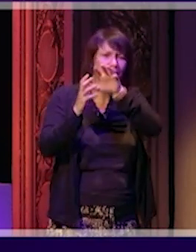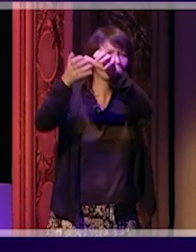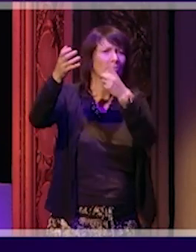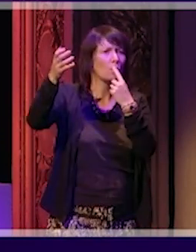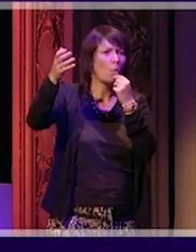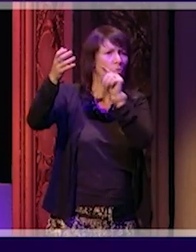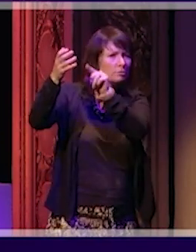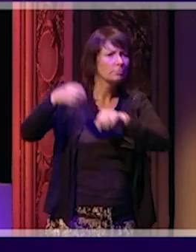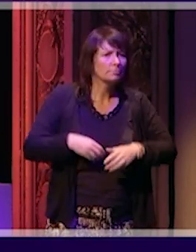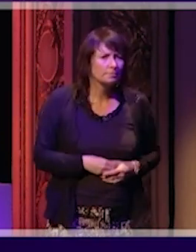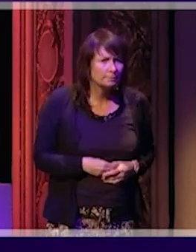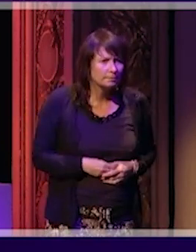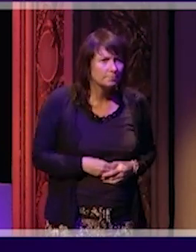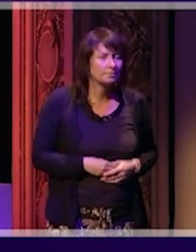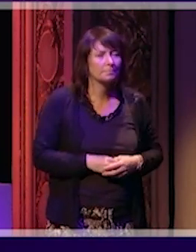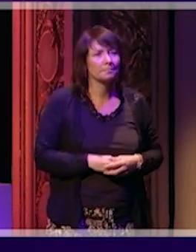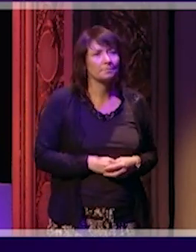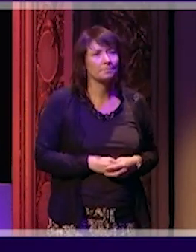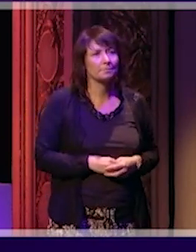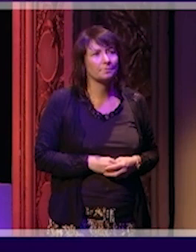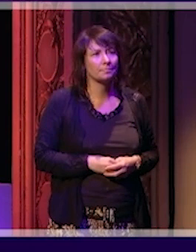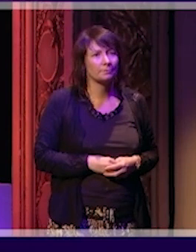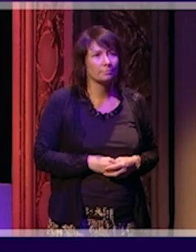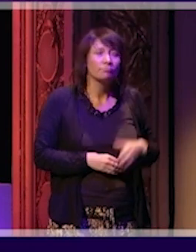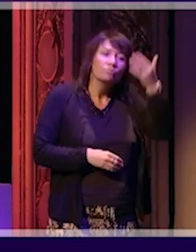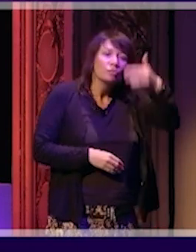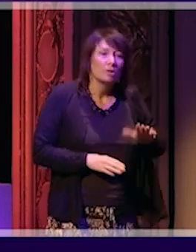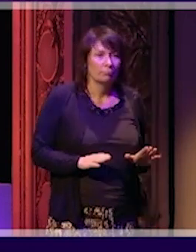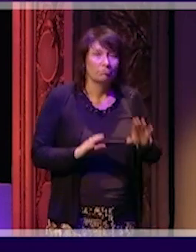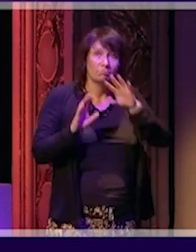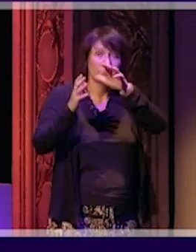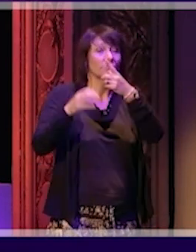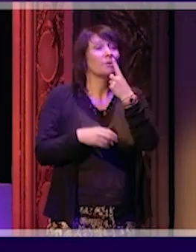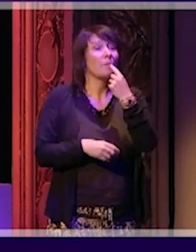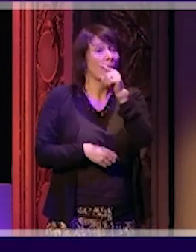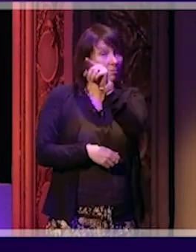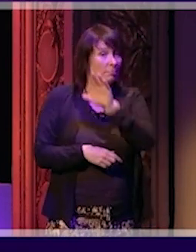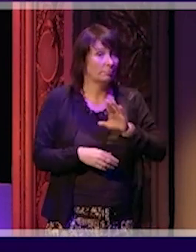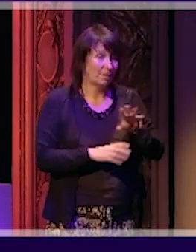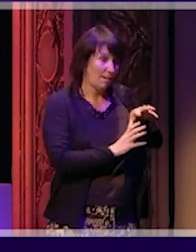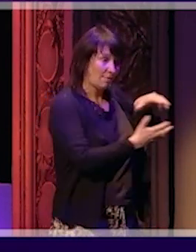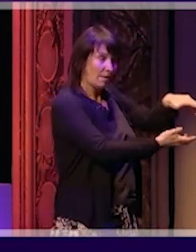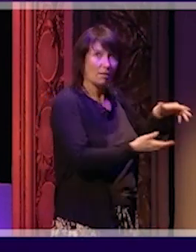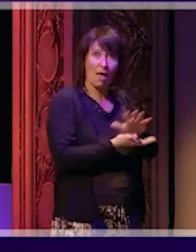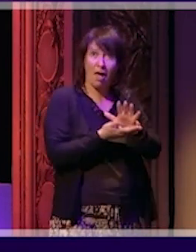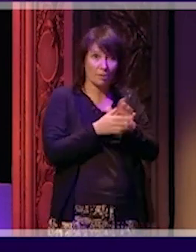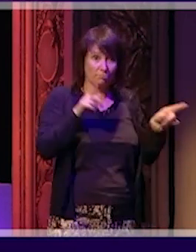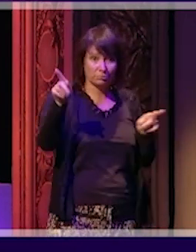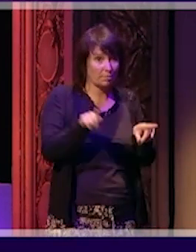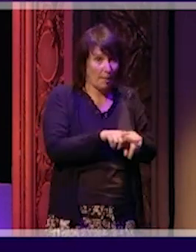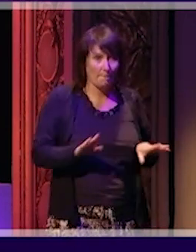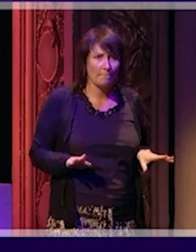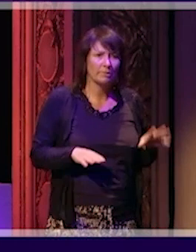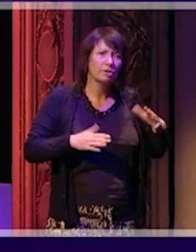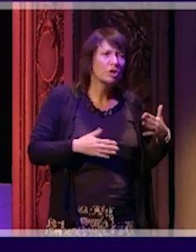si on s'intéressait au calendrier de la planète rouge on sait depuis longtemps que Mars a le même âge que notre terre et grâce à plusieurs Rover